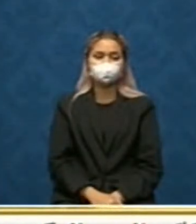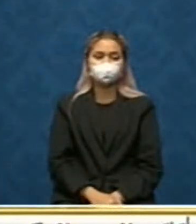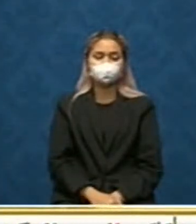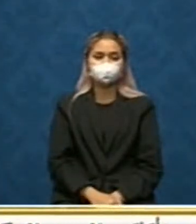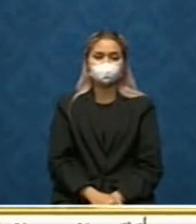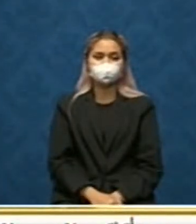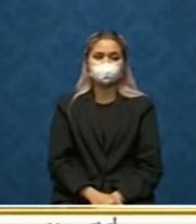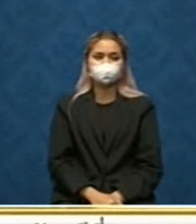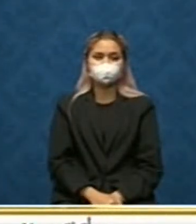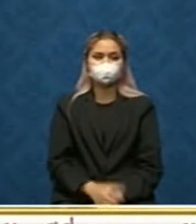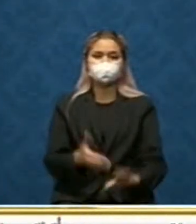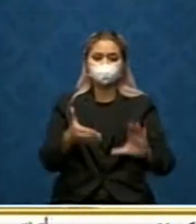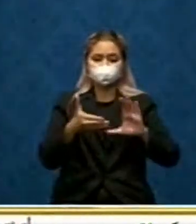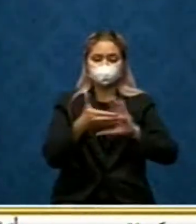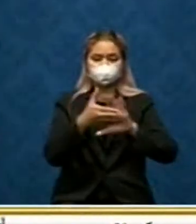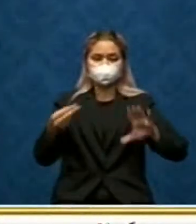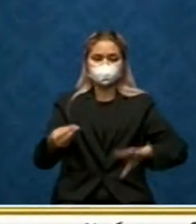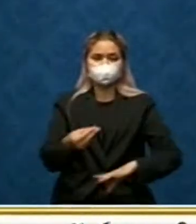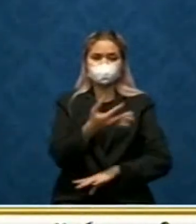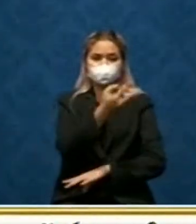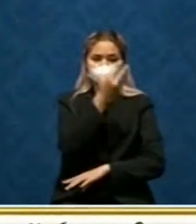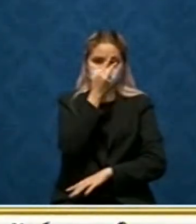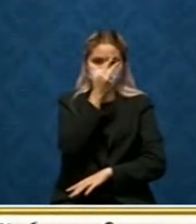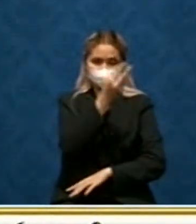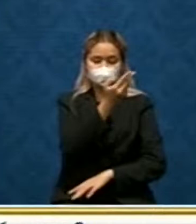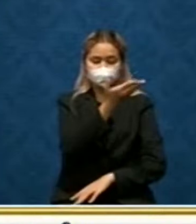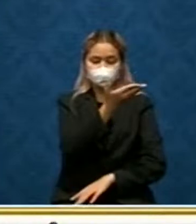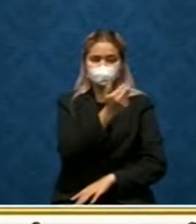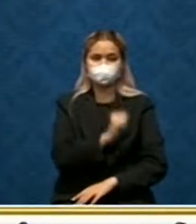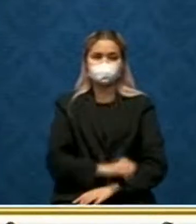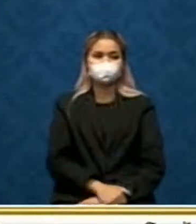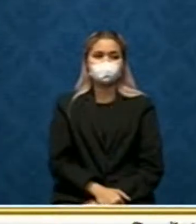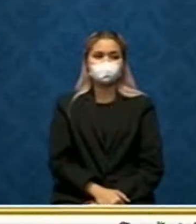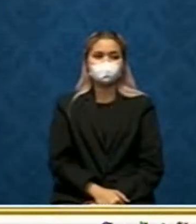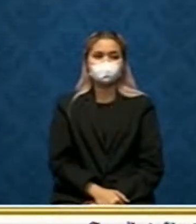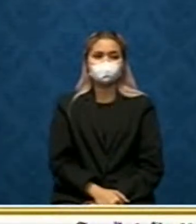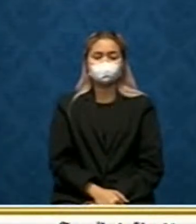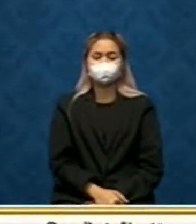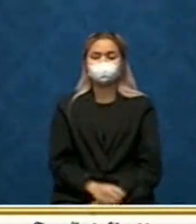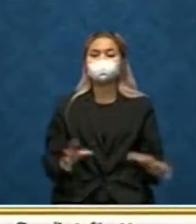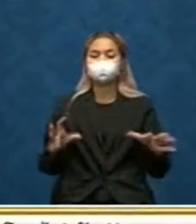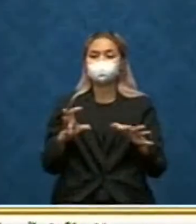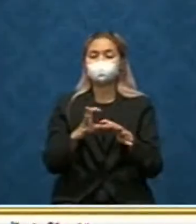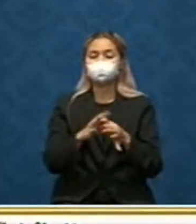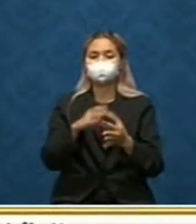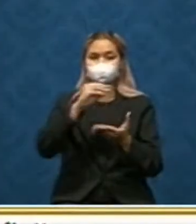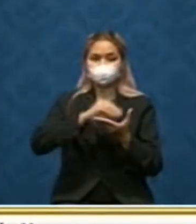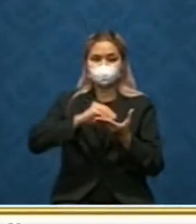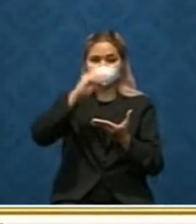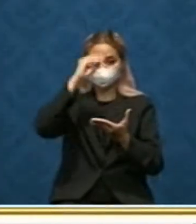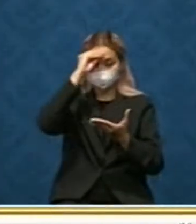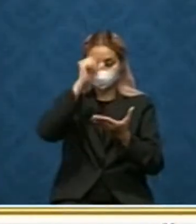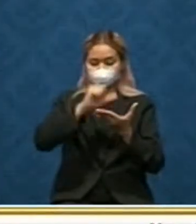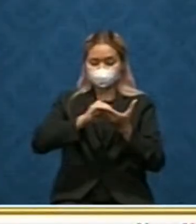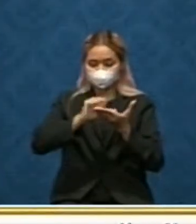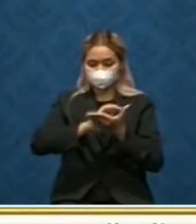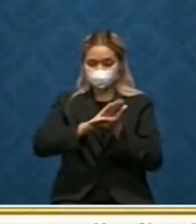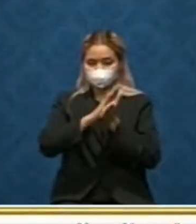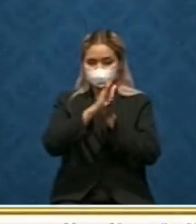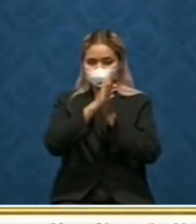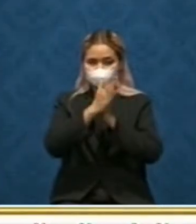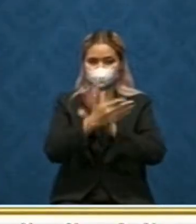ไมใชแนแก แผนตอไปเชิญครับเรื่องปฏิรปกศึษาครับ